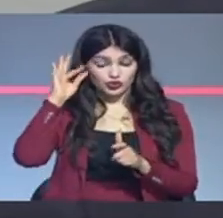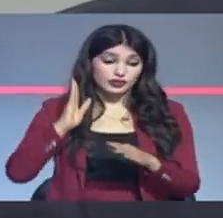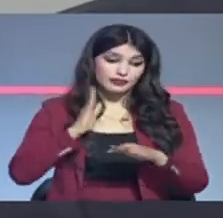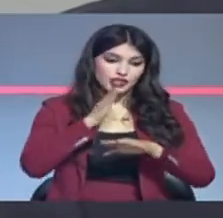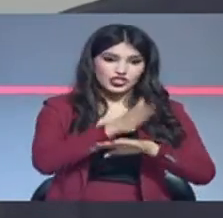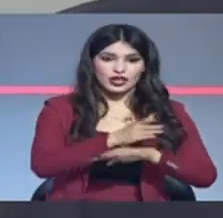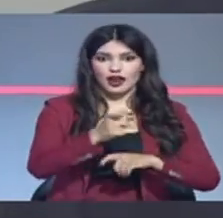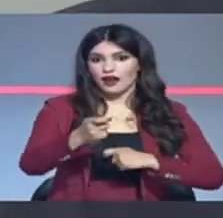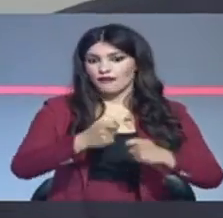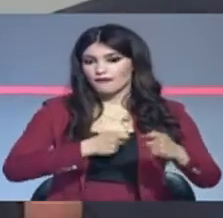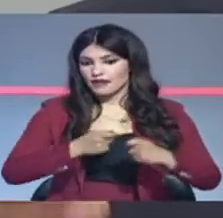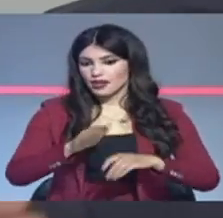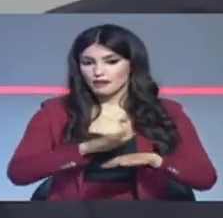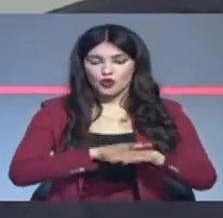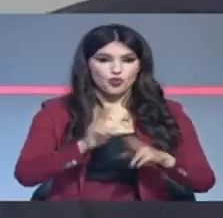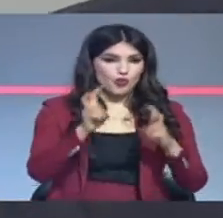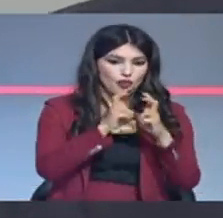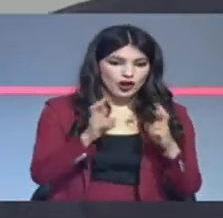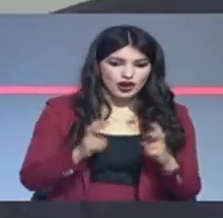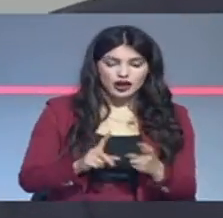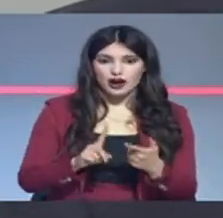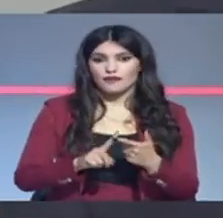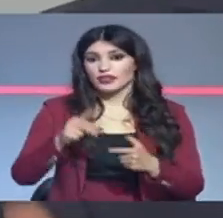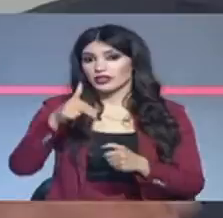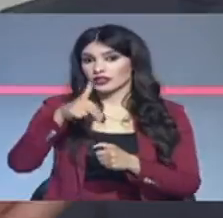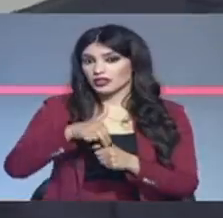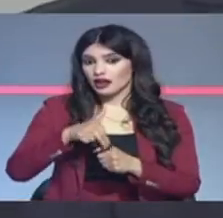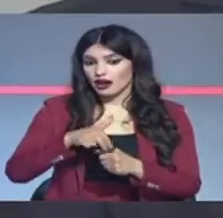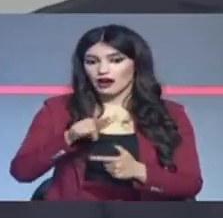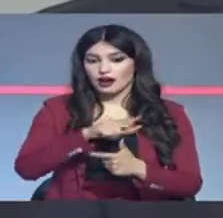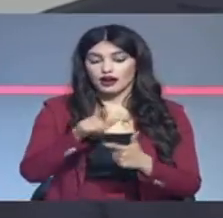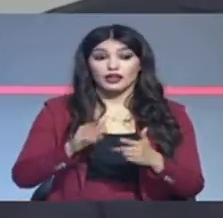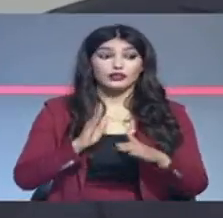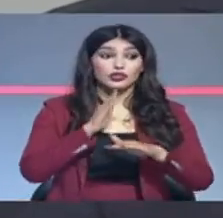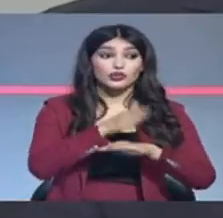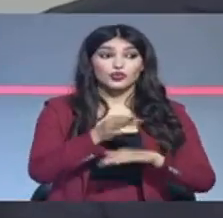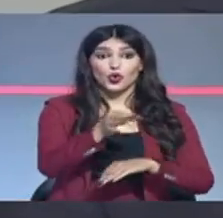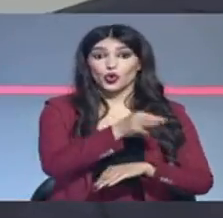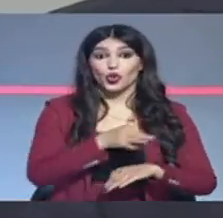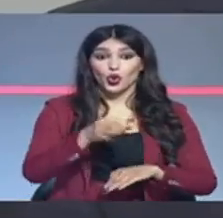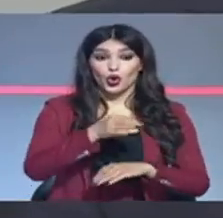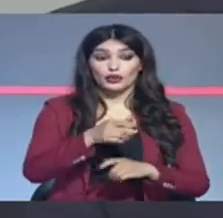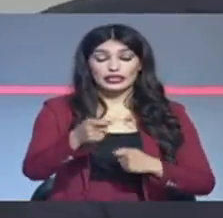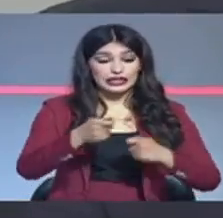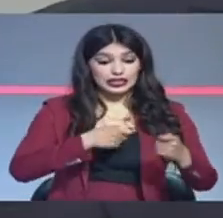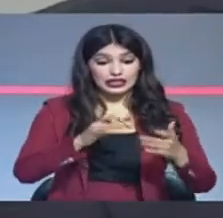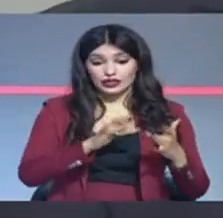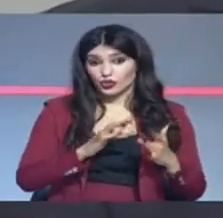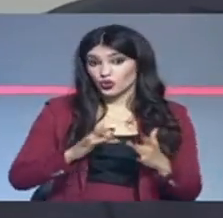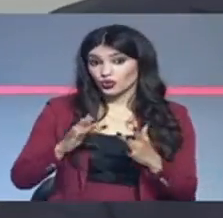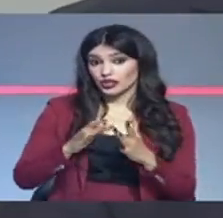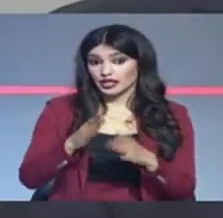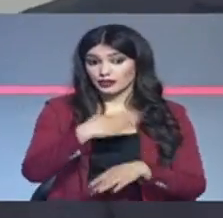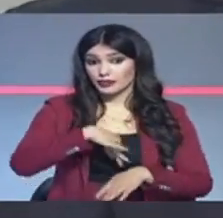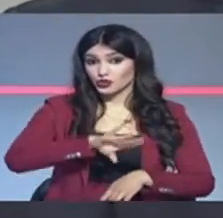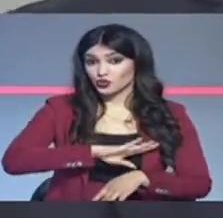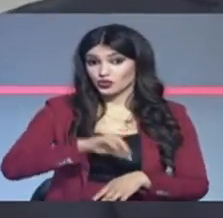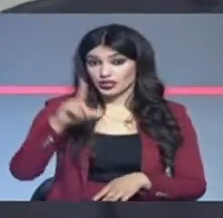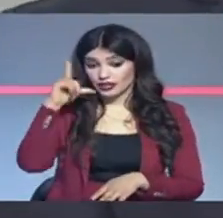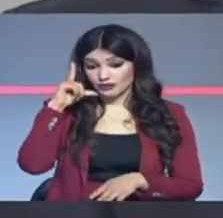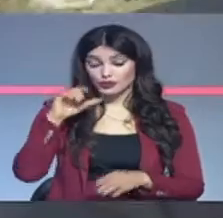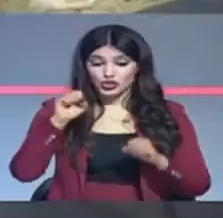هنيه في قطاع الكهرباء في قطاع الطاقه التصلب الجهات المعنيه في ليبيا